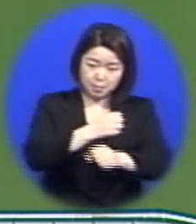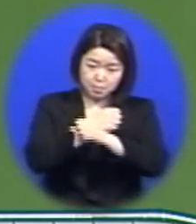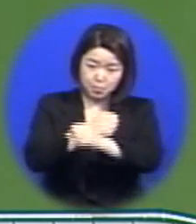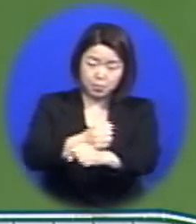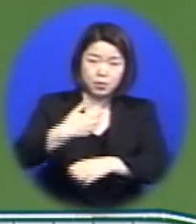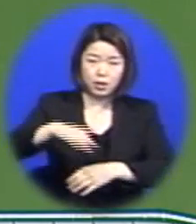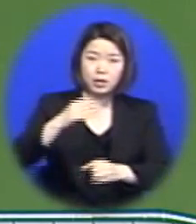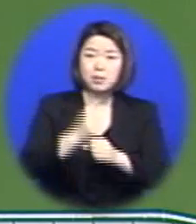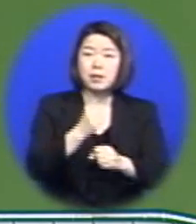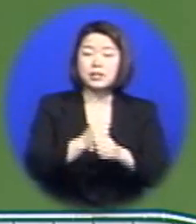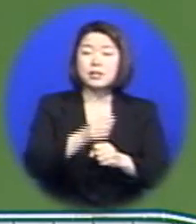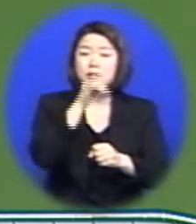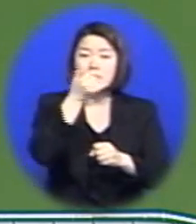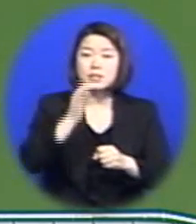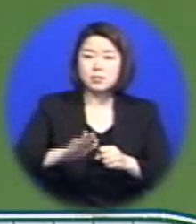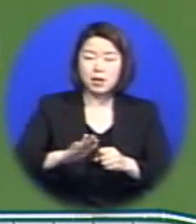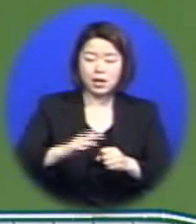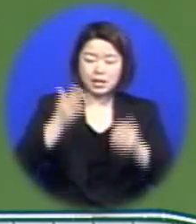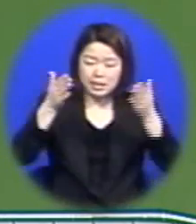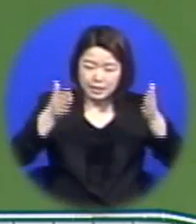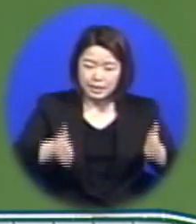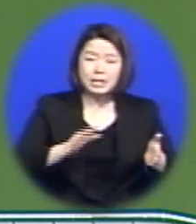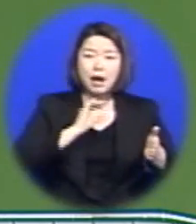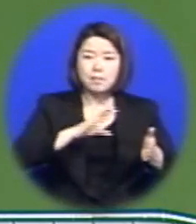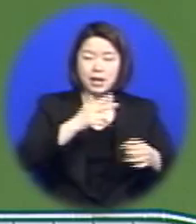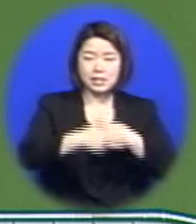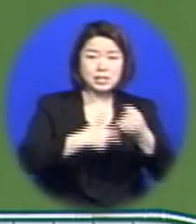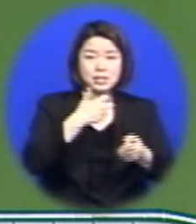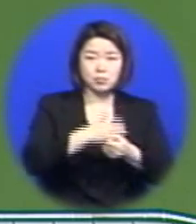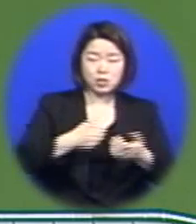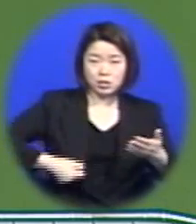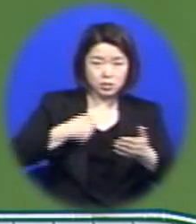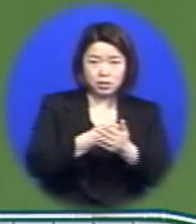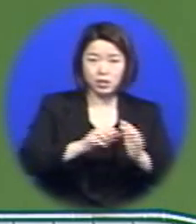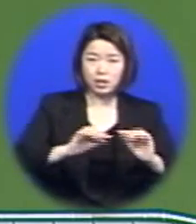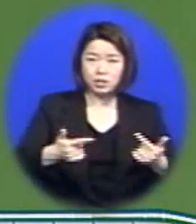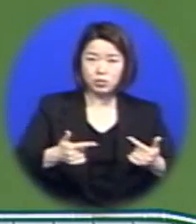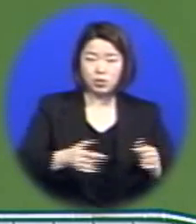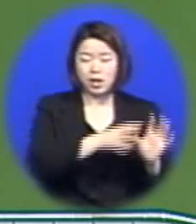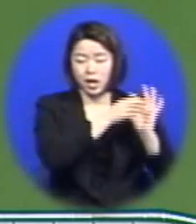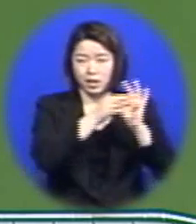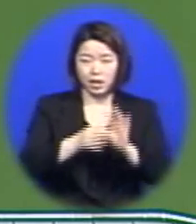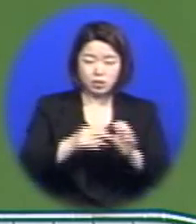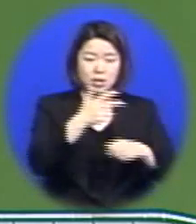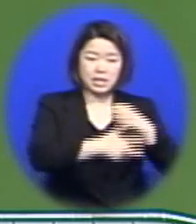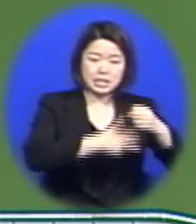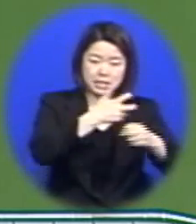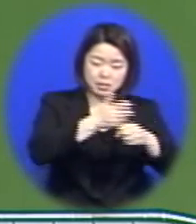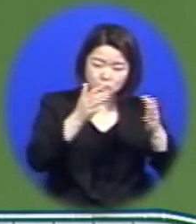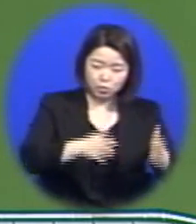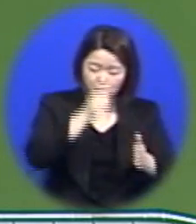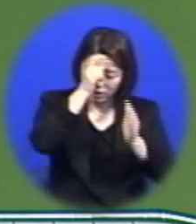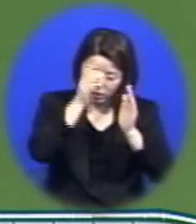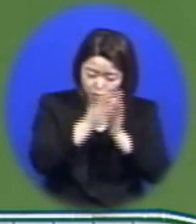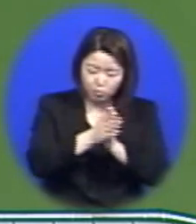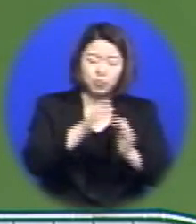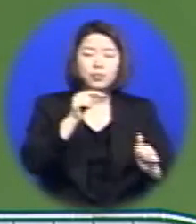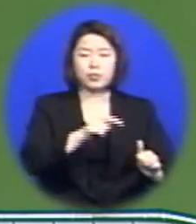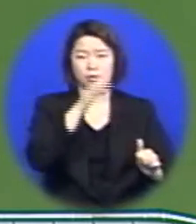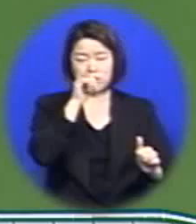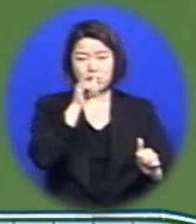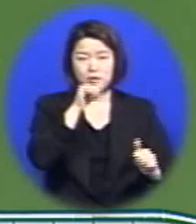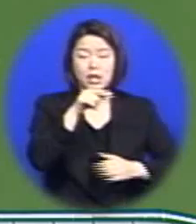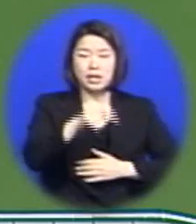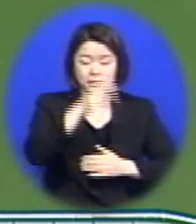하셨지만 기간만 70년을 정한게 아니고 계속 70년 동안 기도를 시킨 겁니다 그